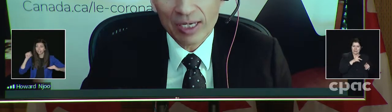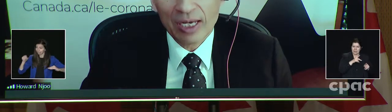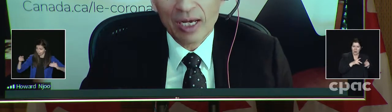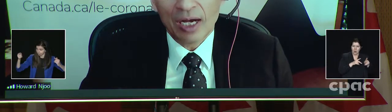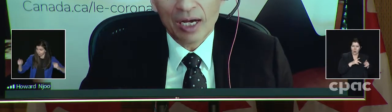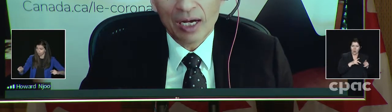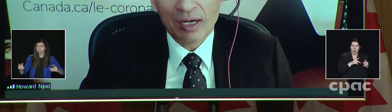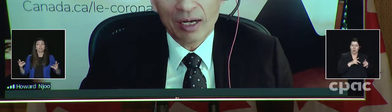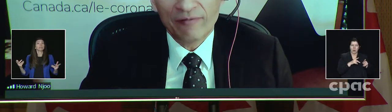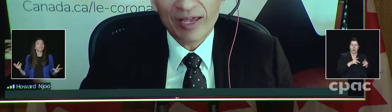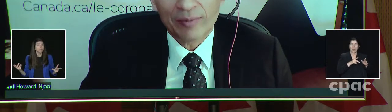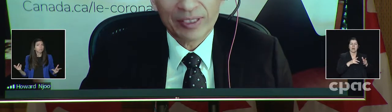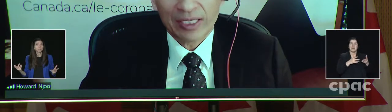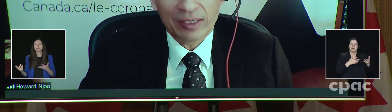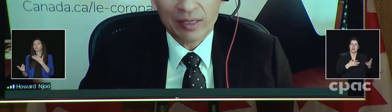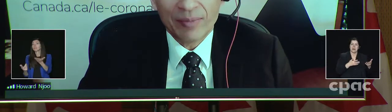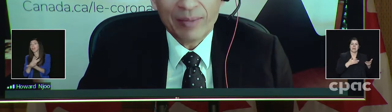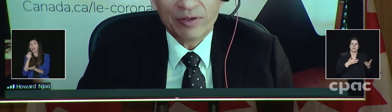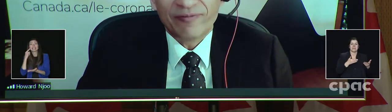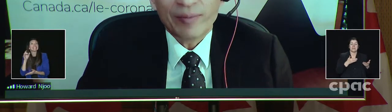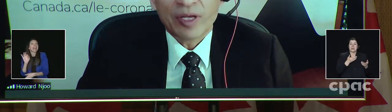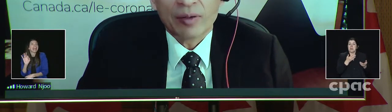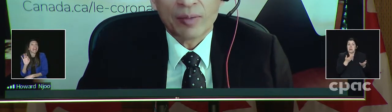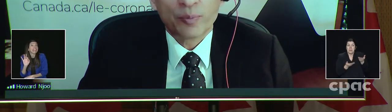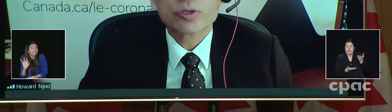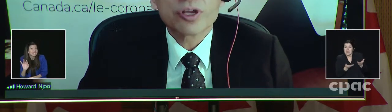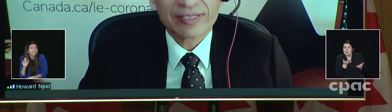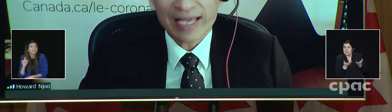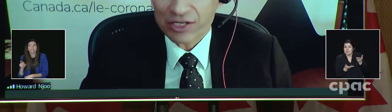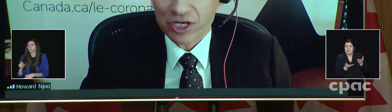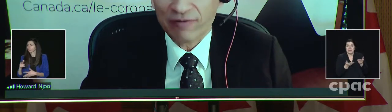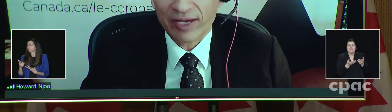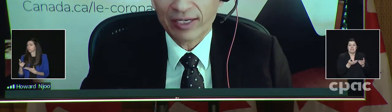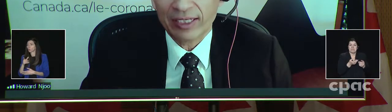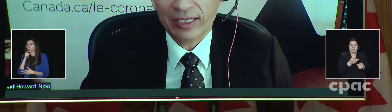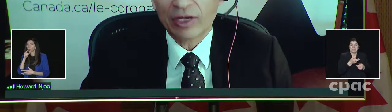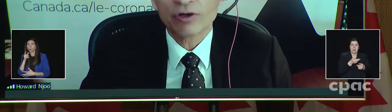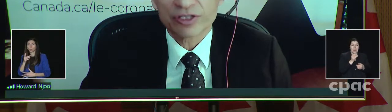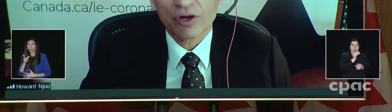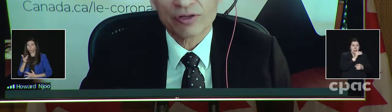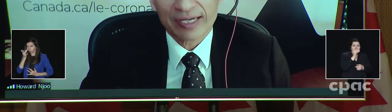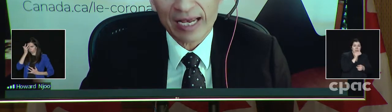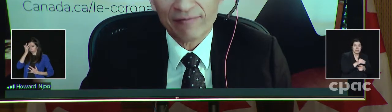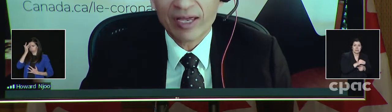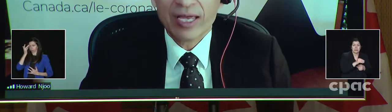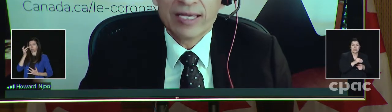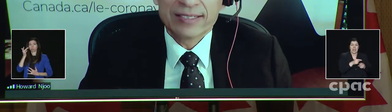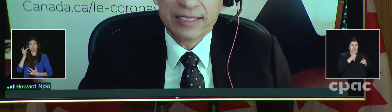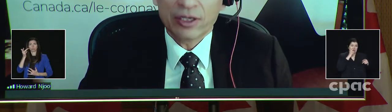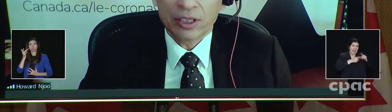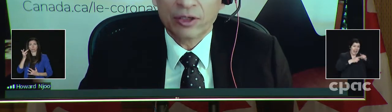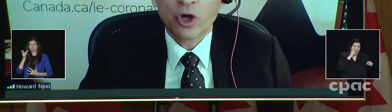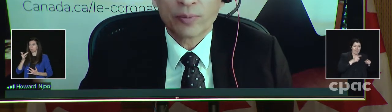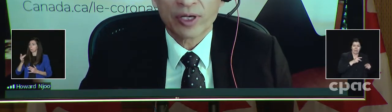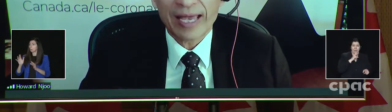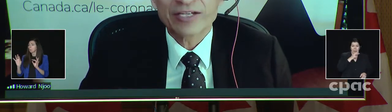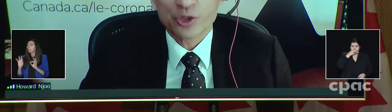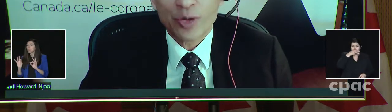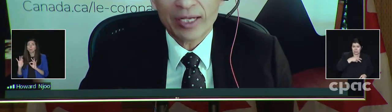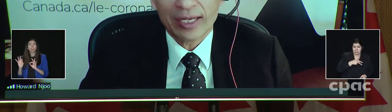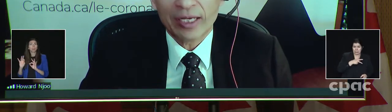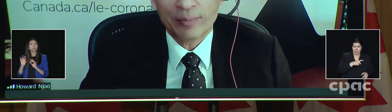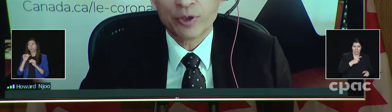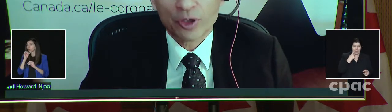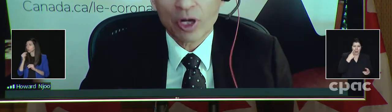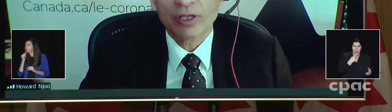infection, avec peut-être même un faible pourcentage avec les conséquences graves. Si le nombre